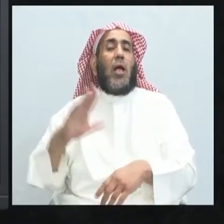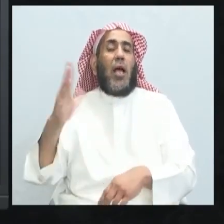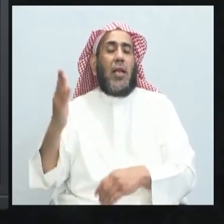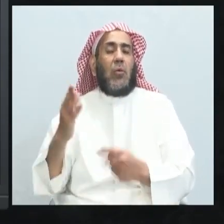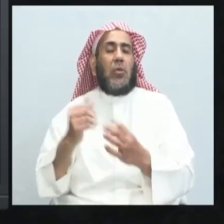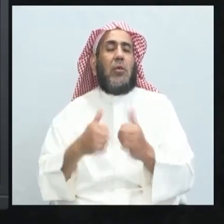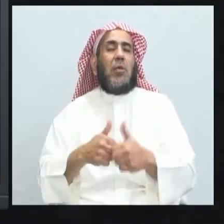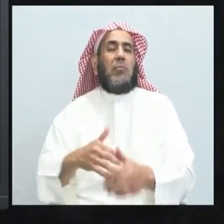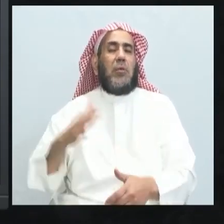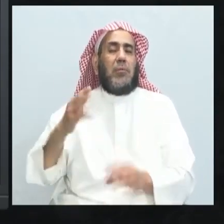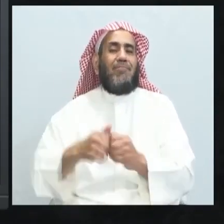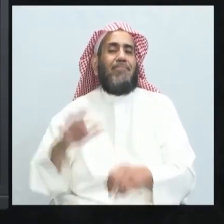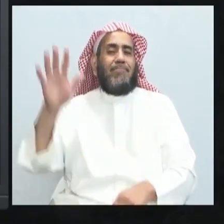اله وصحبه اجمعين